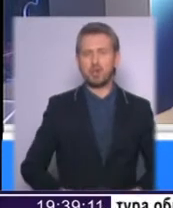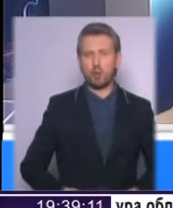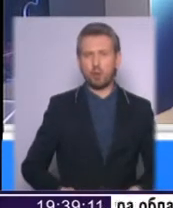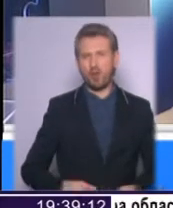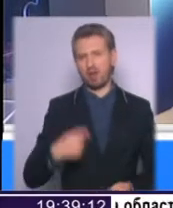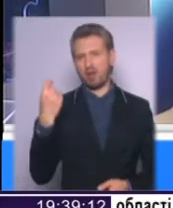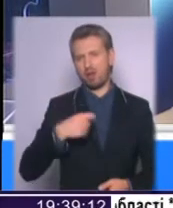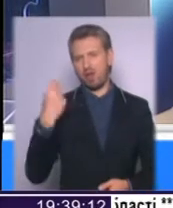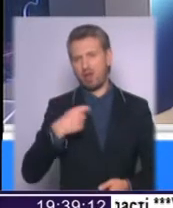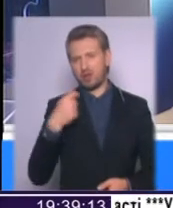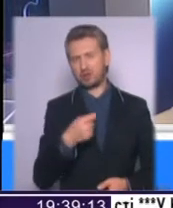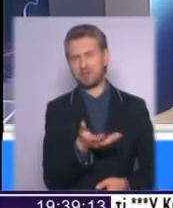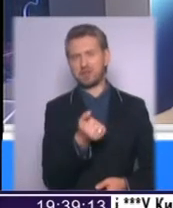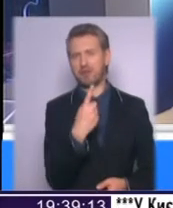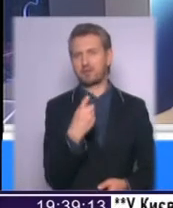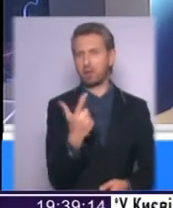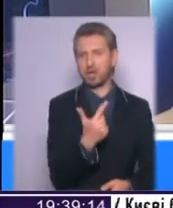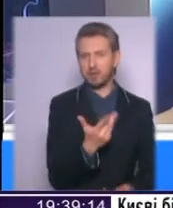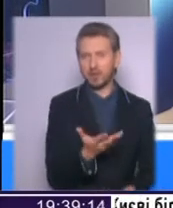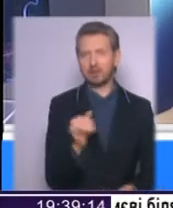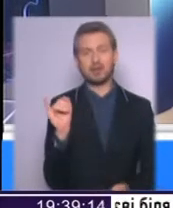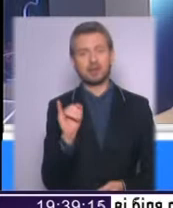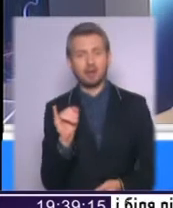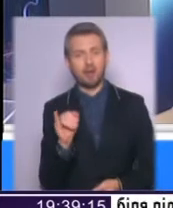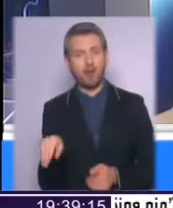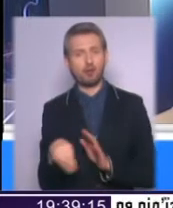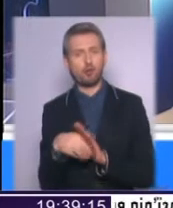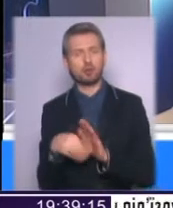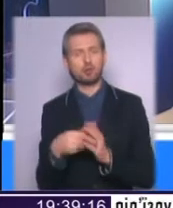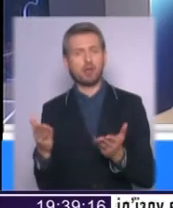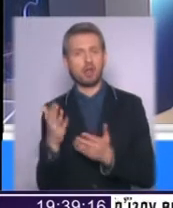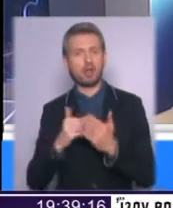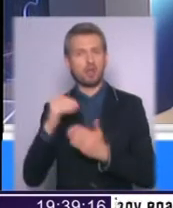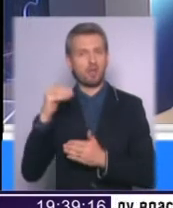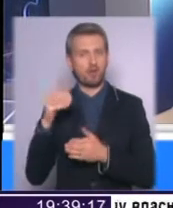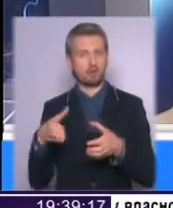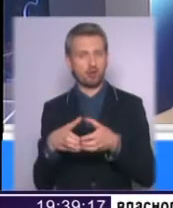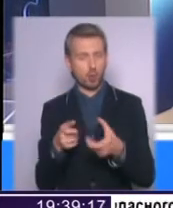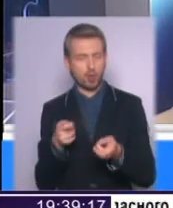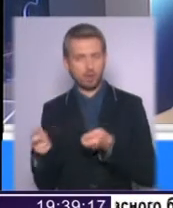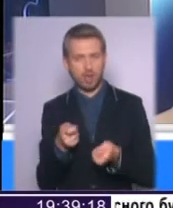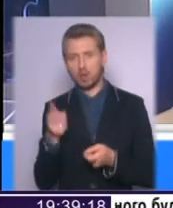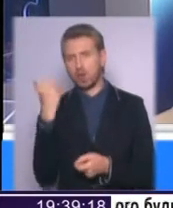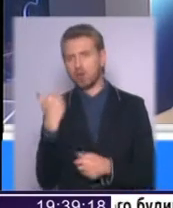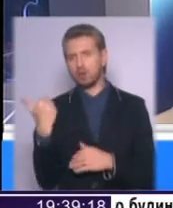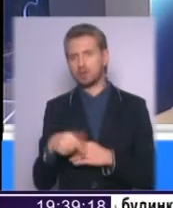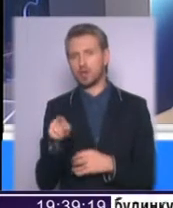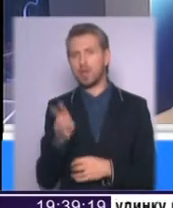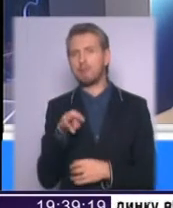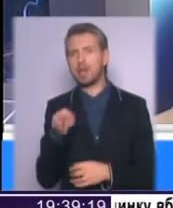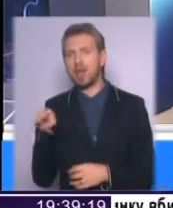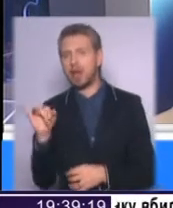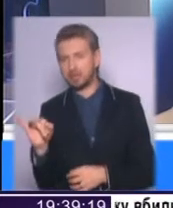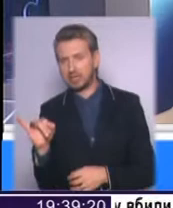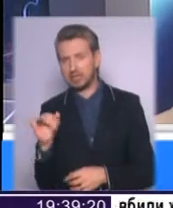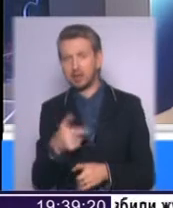наш пресловутий взяв там 100 гривень, і корупція, яка на верхніх ешелонах влади, коли вже там мільярди йдуть, то